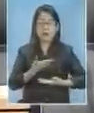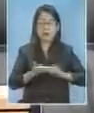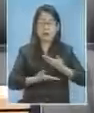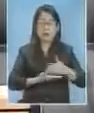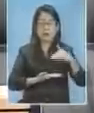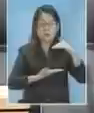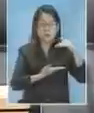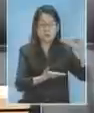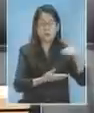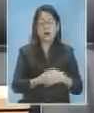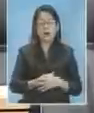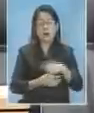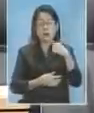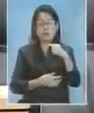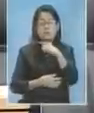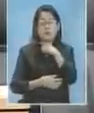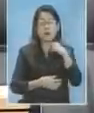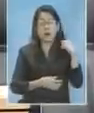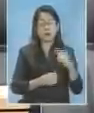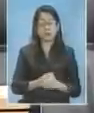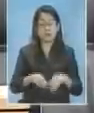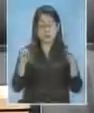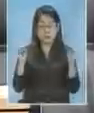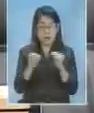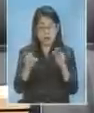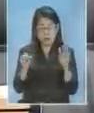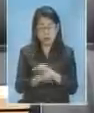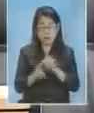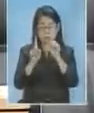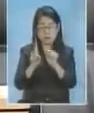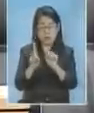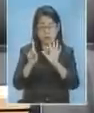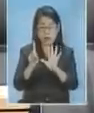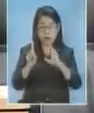เกือบ 150,000 ล้านยอดส่งออกลด